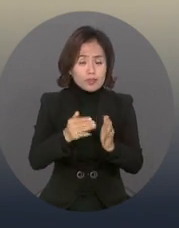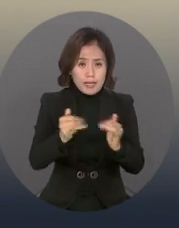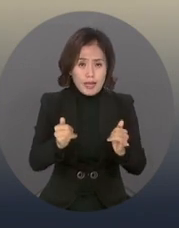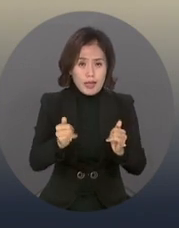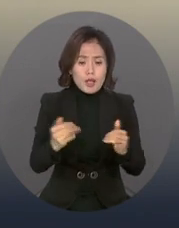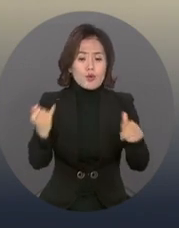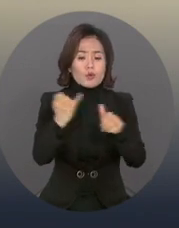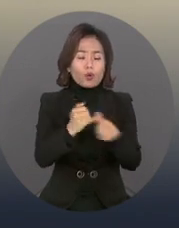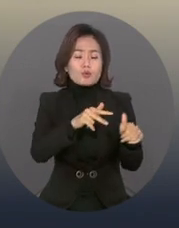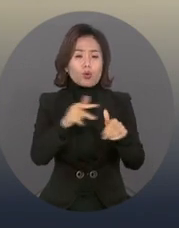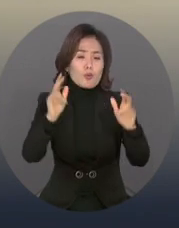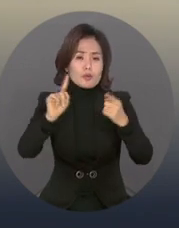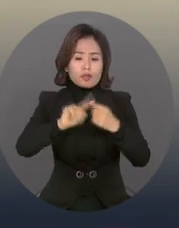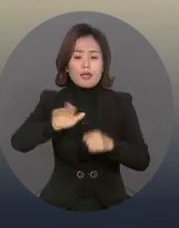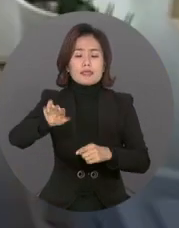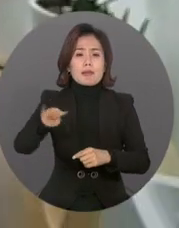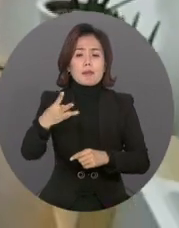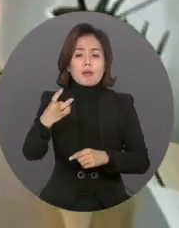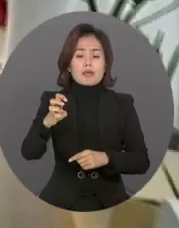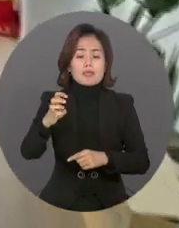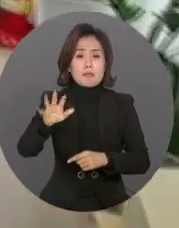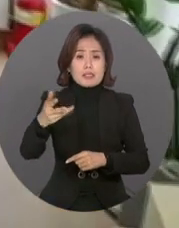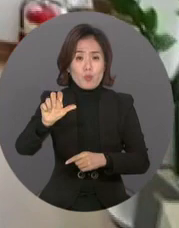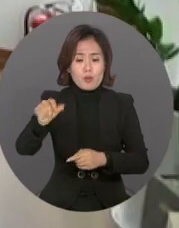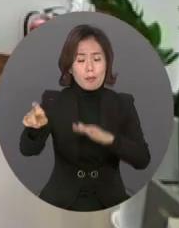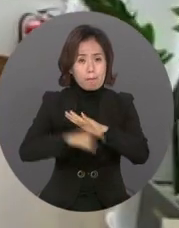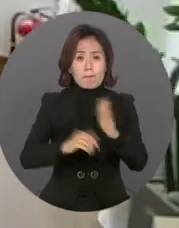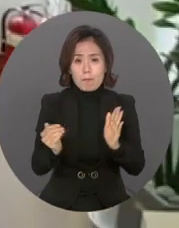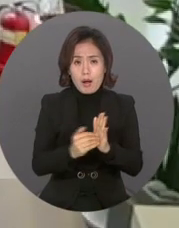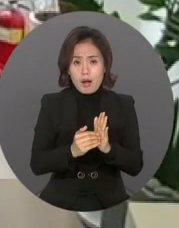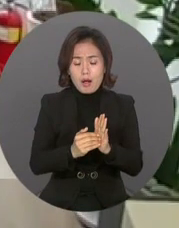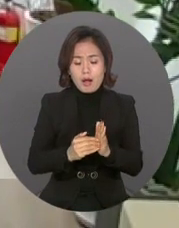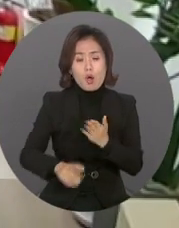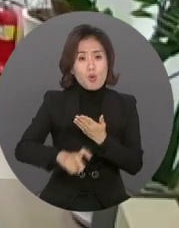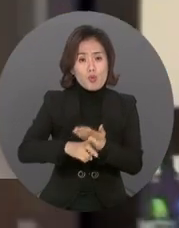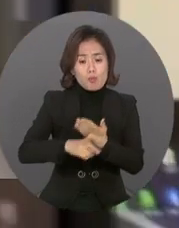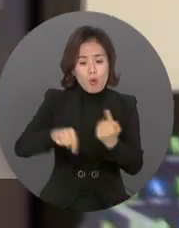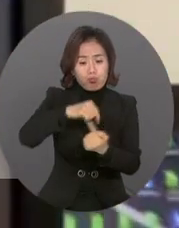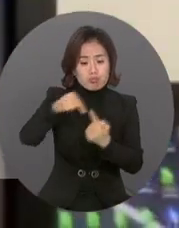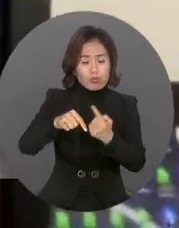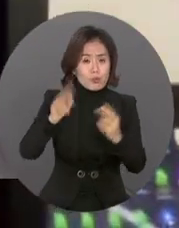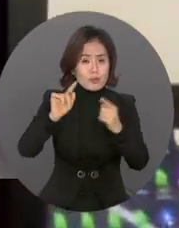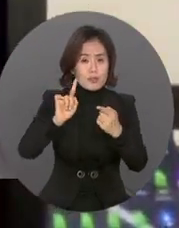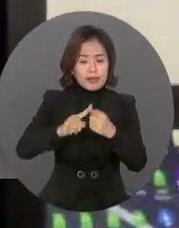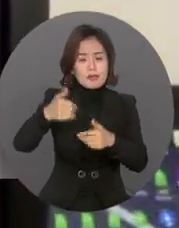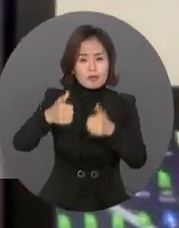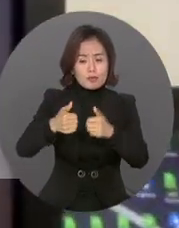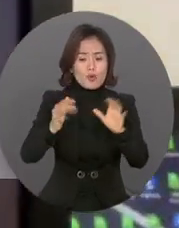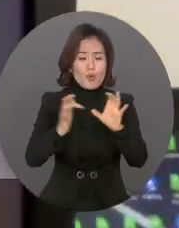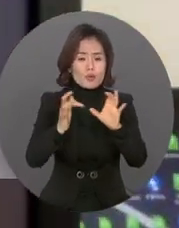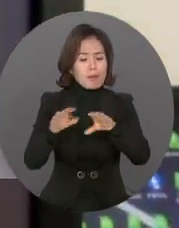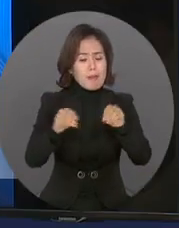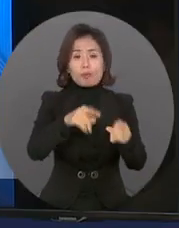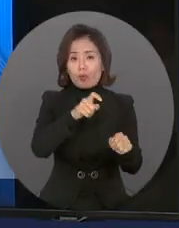등 385개 홈페이지를 해킹하여 불법 도박 사이트를 운영하는 일부 고객은 경쟁업체의 웹사이트를